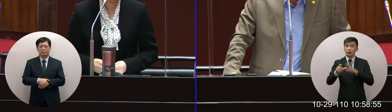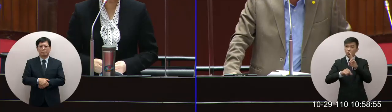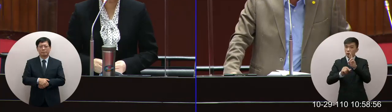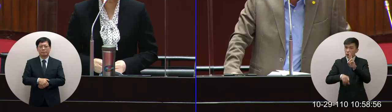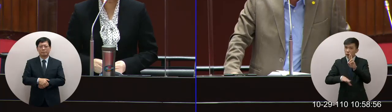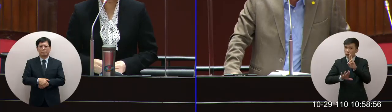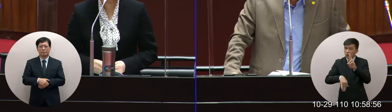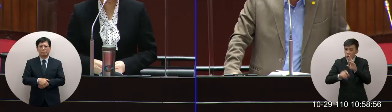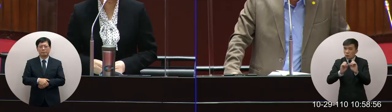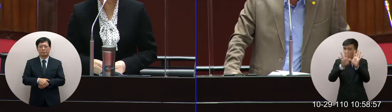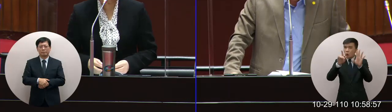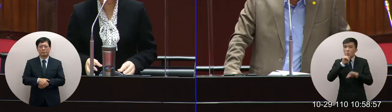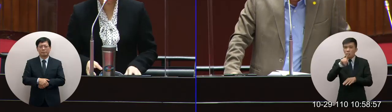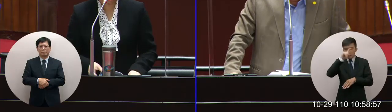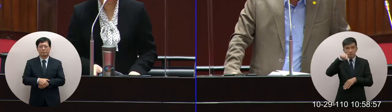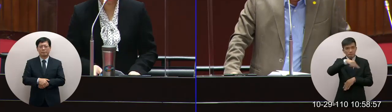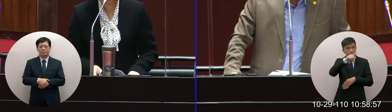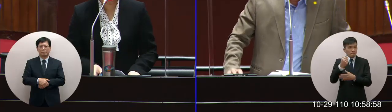一票